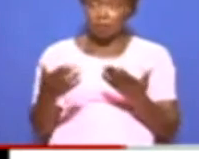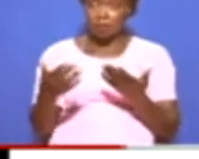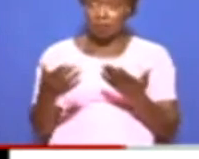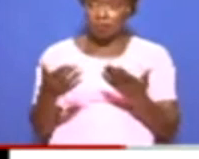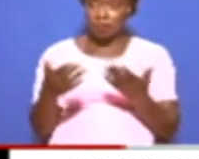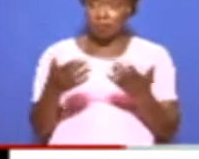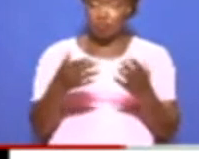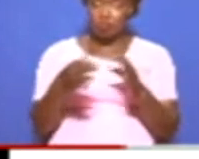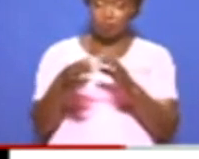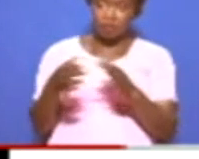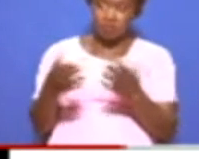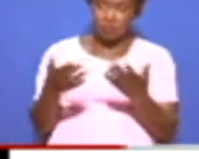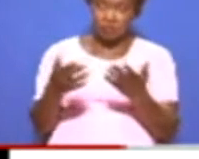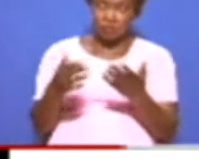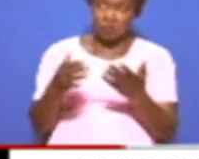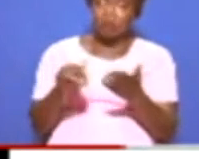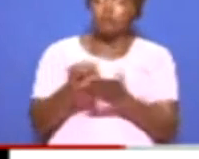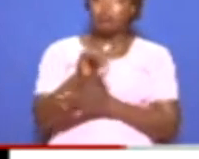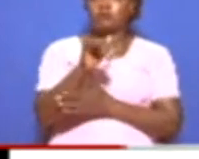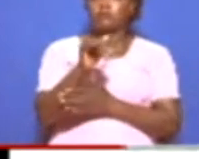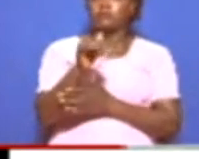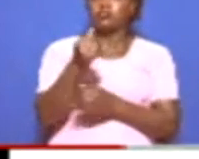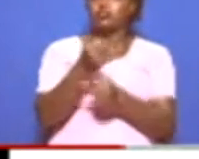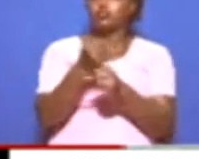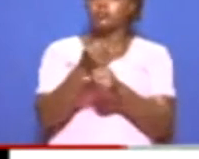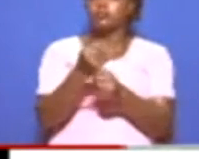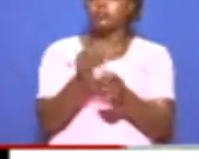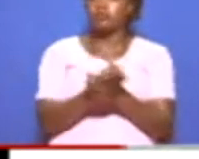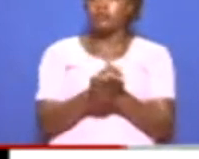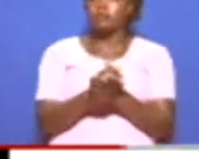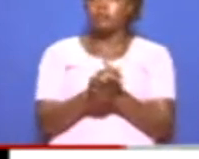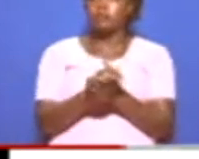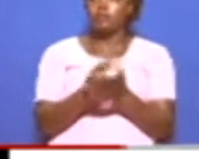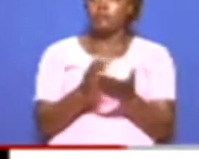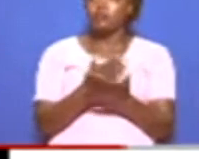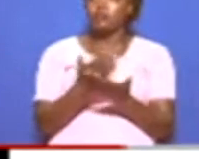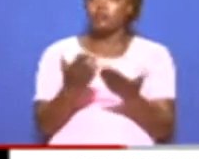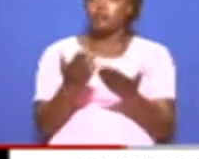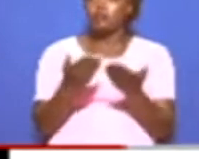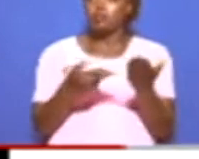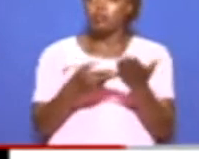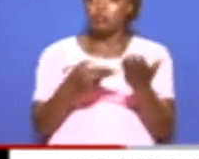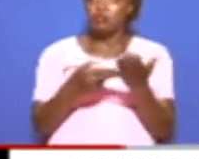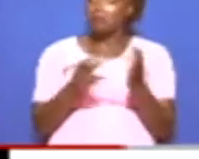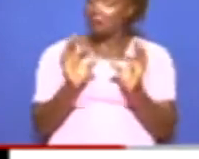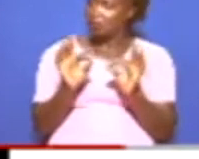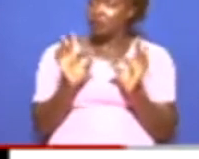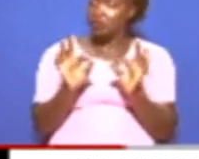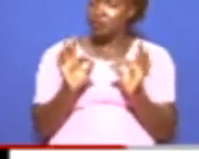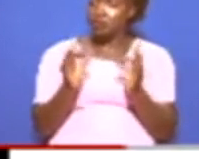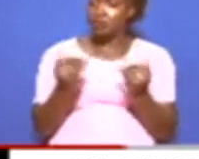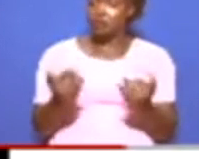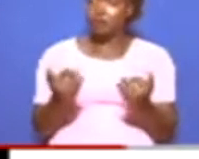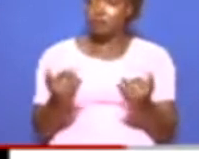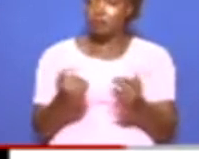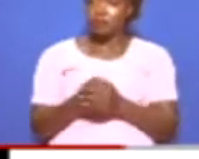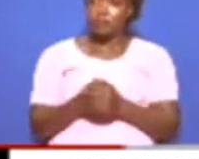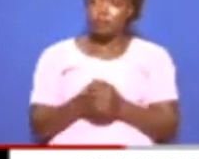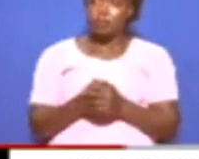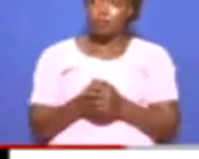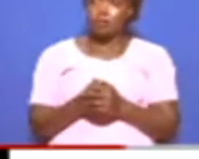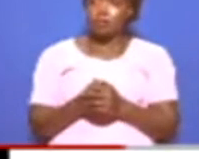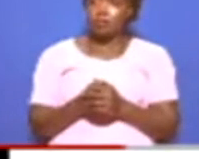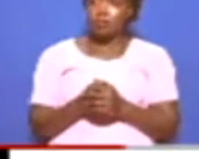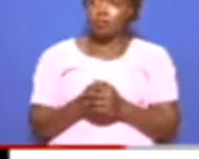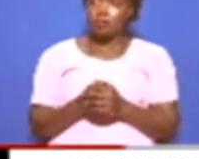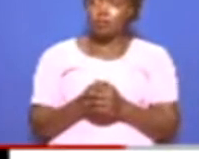na masuala ya urubani. Ni chombo ambacho kinahitaji teknolojia ya kisasa, manake inafaa kupe